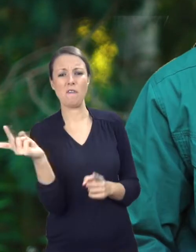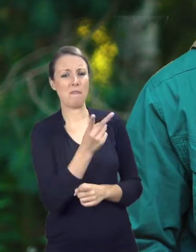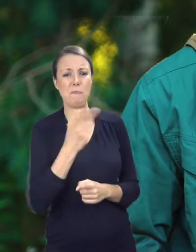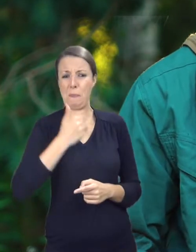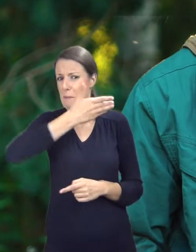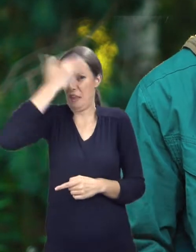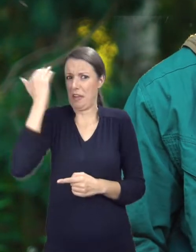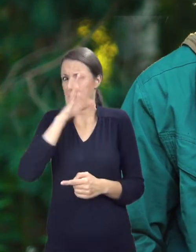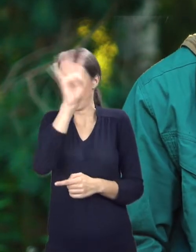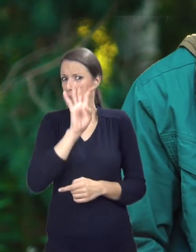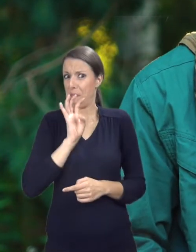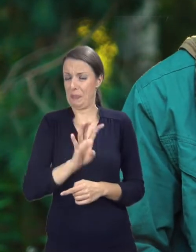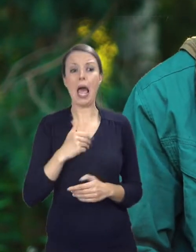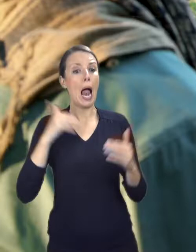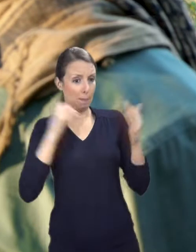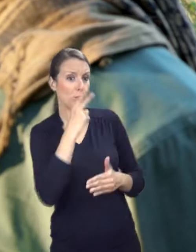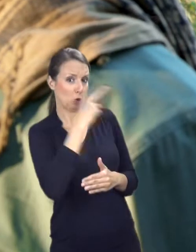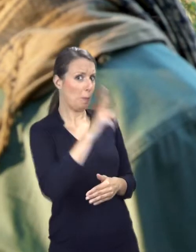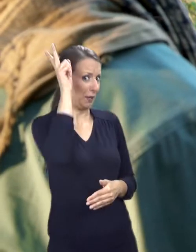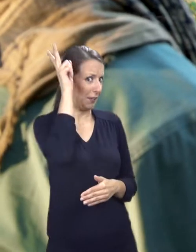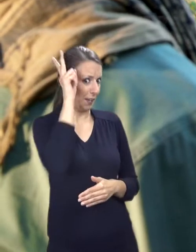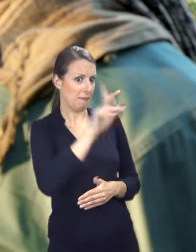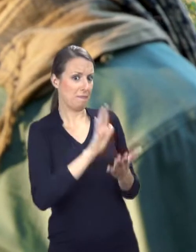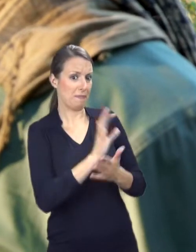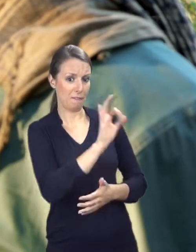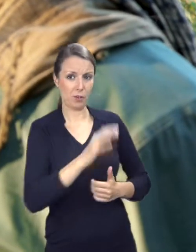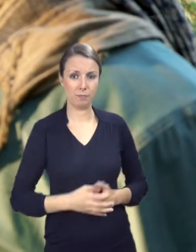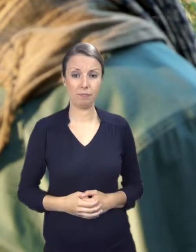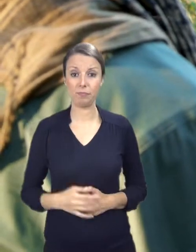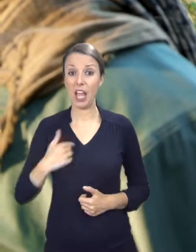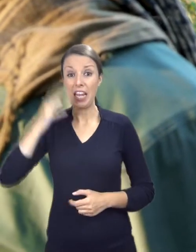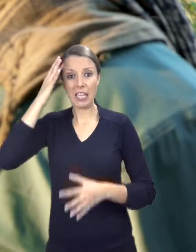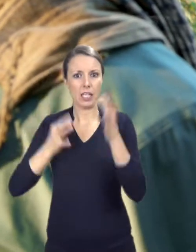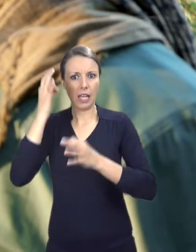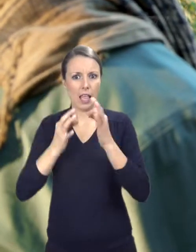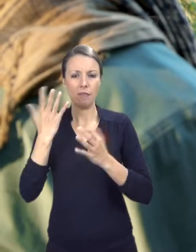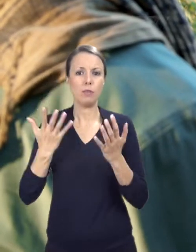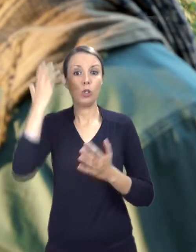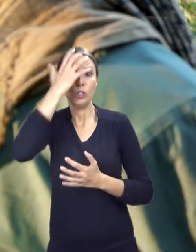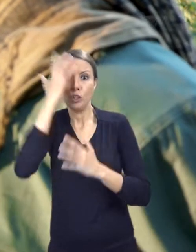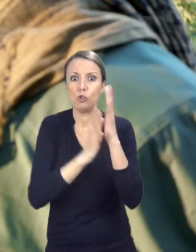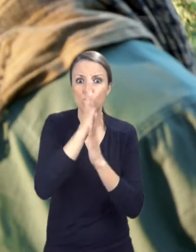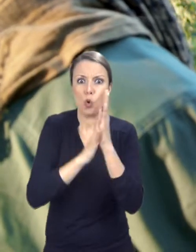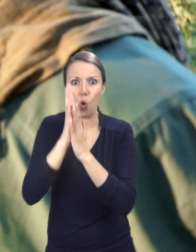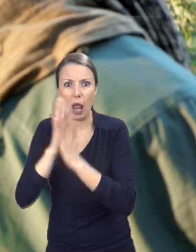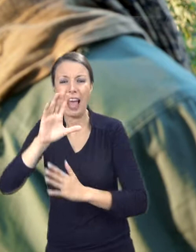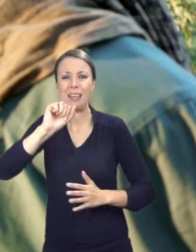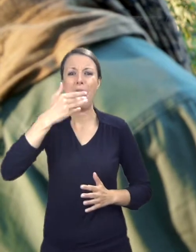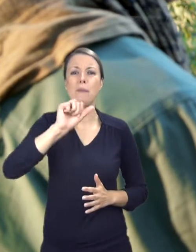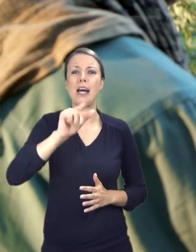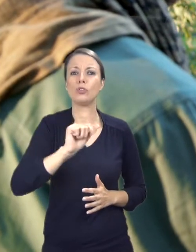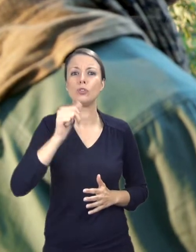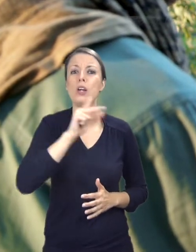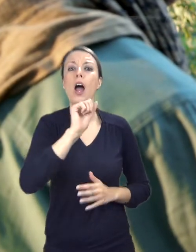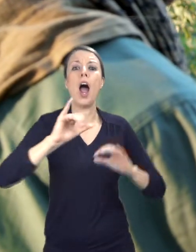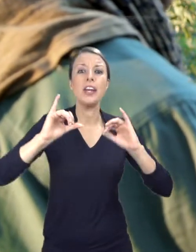takich Indian na pewno gdzieś tam można zobaczyć sprytnie. Ja się zastanawiam, jak w dżungli amazońskiej, bo o niej mówiliśmy, jak w ogóle